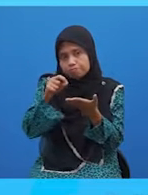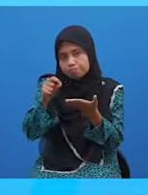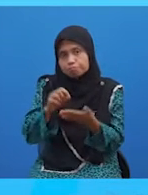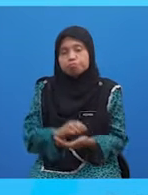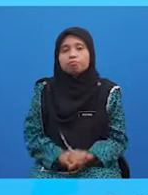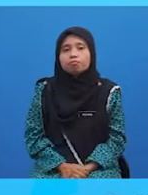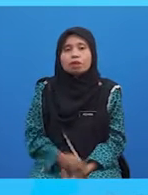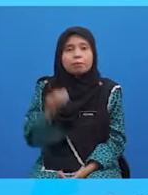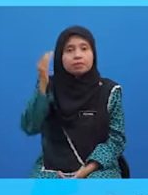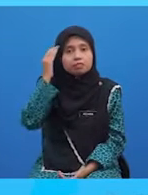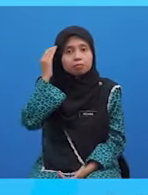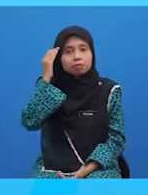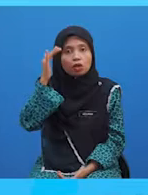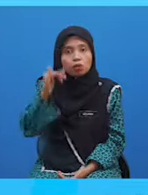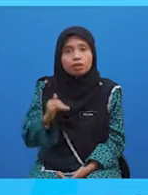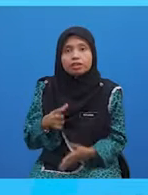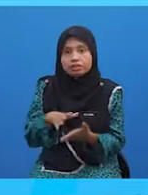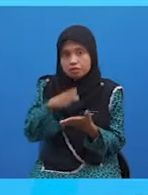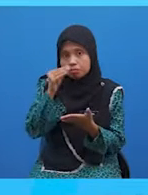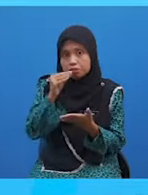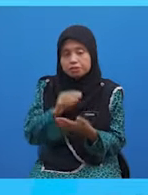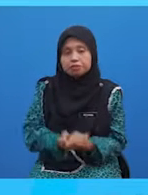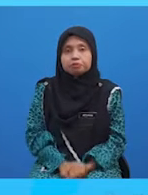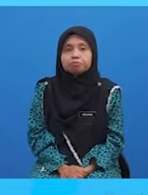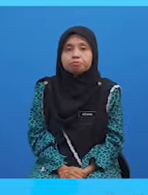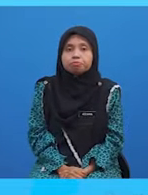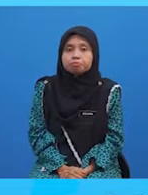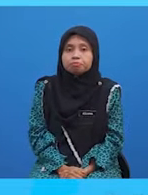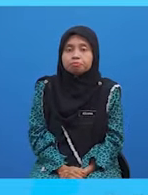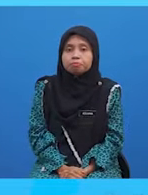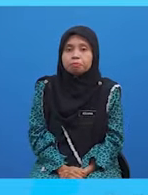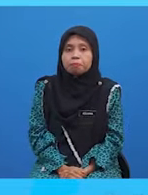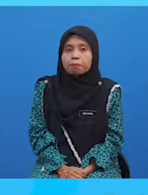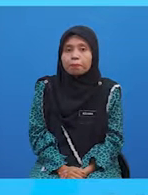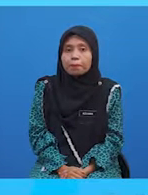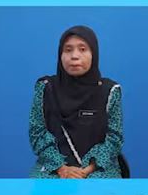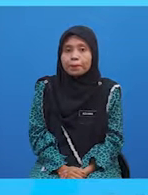pelajar berdasarkan pengetahuan yang dipelajari tadi.